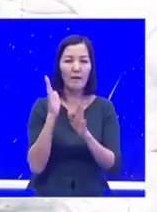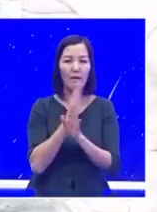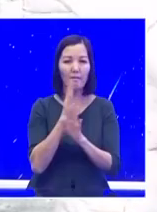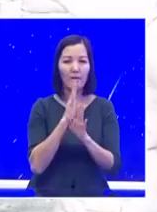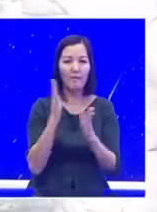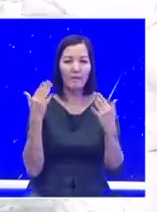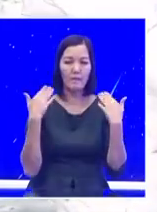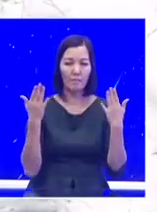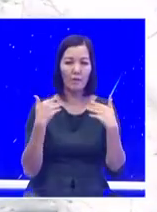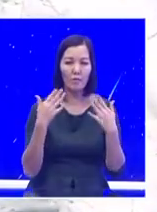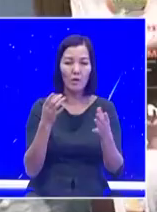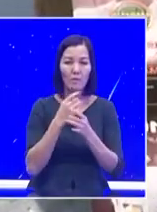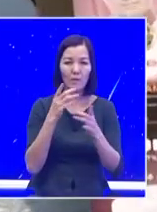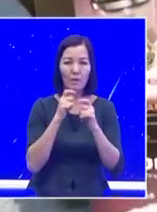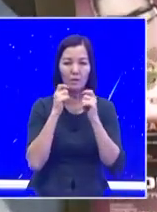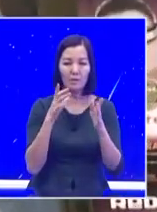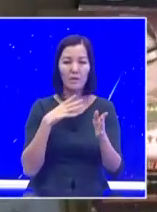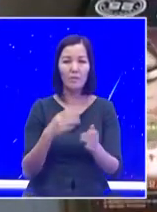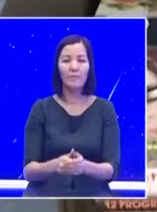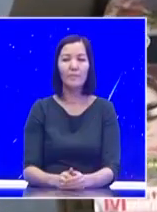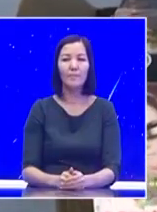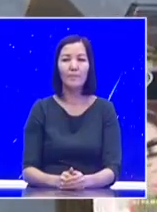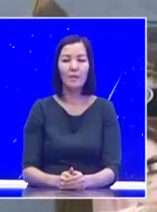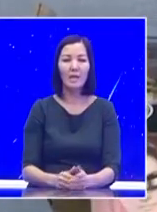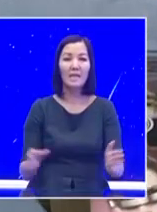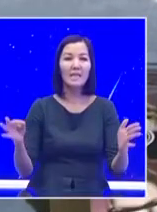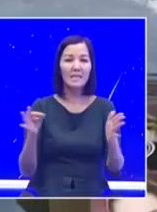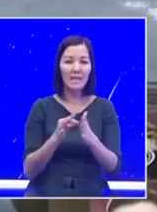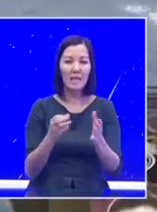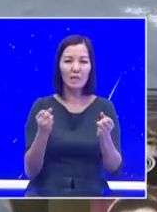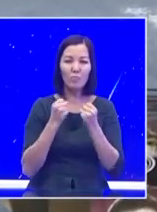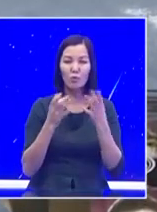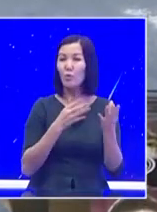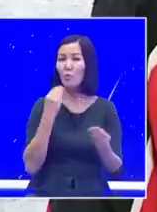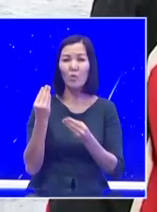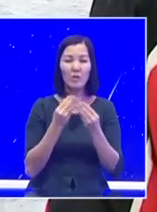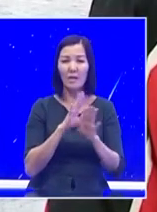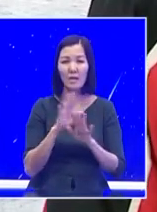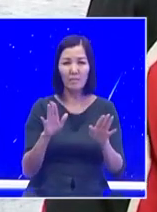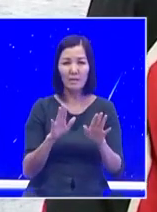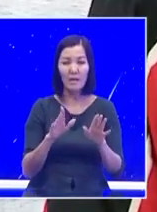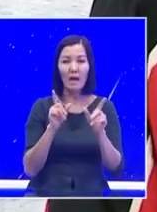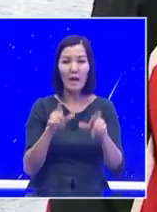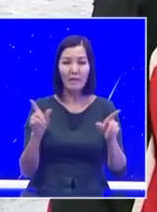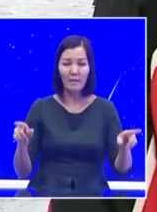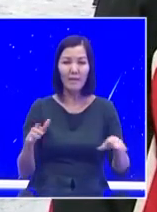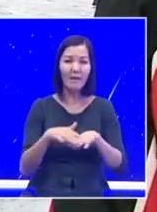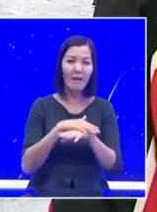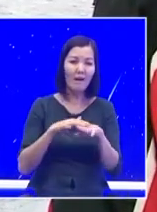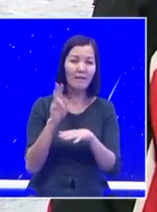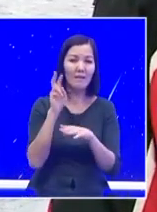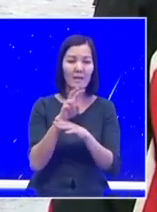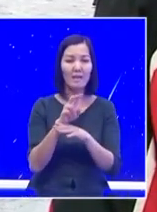тарту, мерекелік көңіл күй сыйлау дейді. Көздегендегі мақсатымыз спорттық ойындар емес. Бұл жерде адамдар халық келіп,